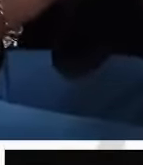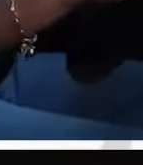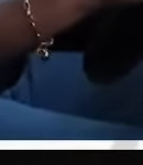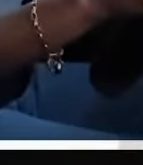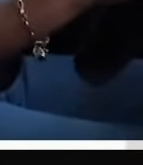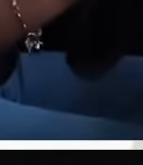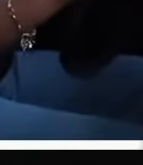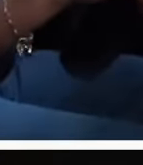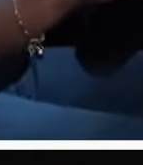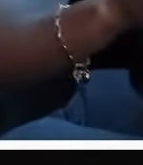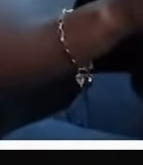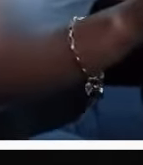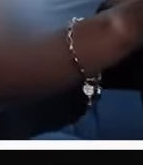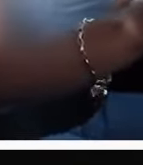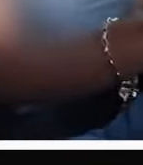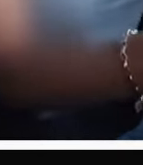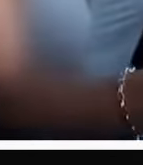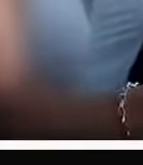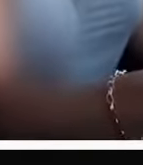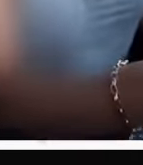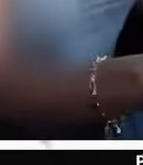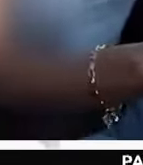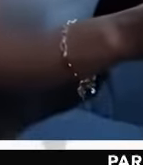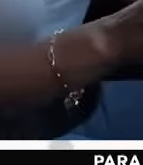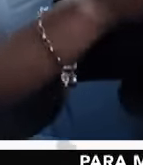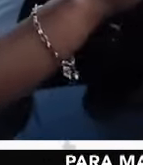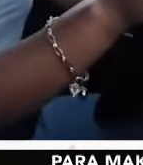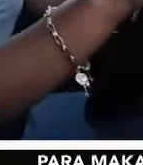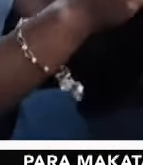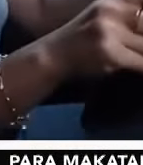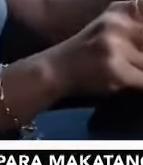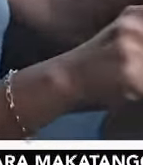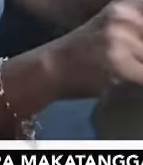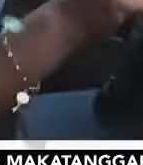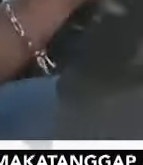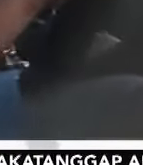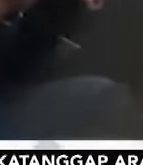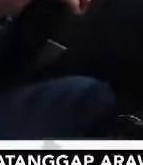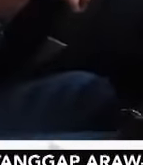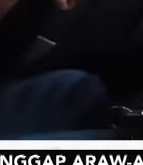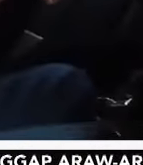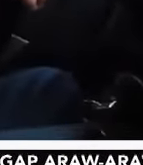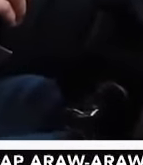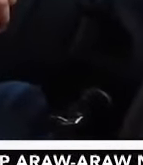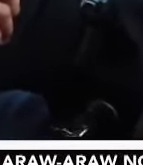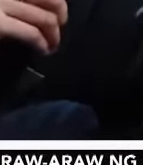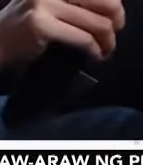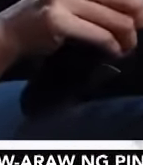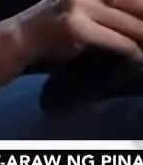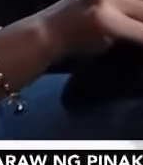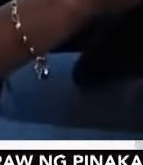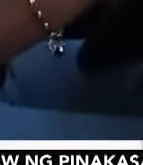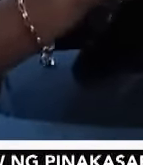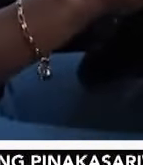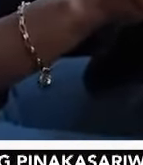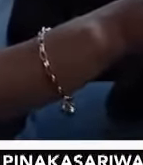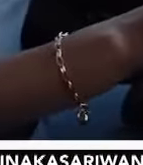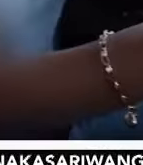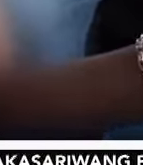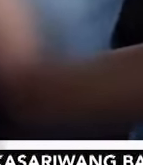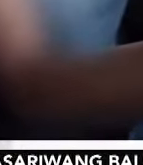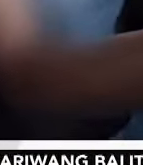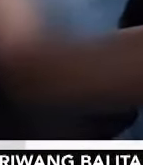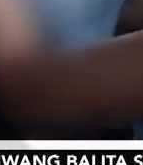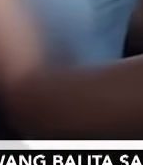lang ah. Ever supported si Jack Roberto sa kapatid na si Sanya Lopez, lalo sa pag-renovate nito ng dream house. Mula sa